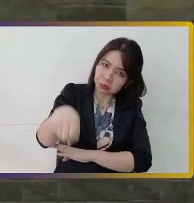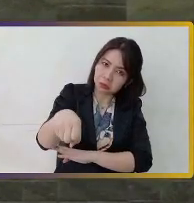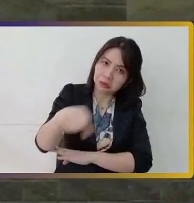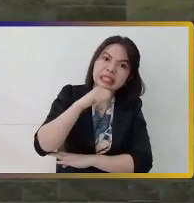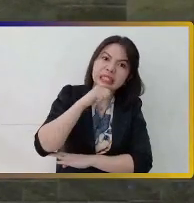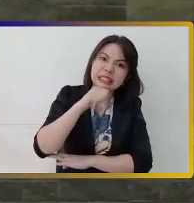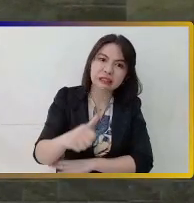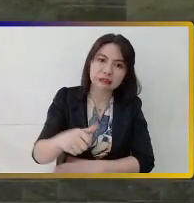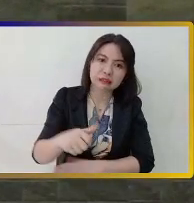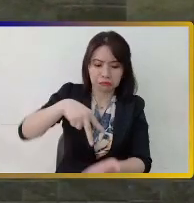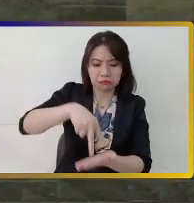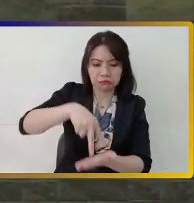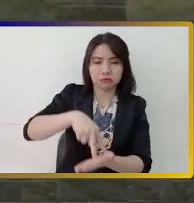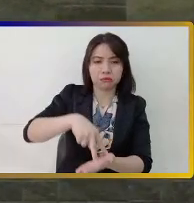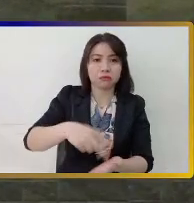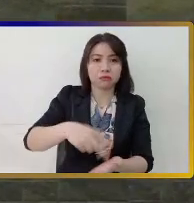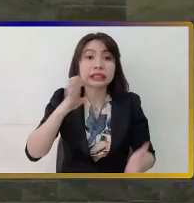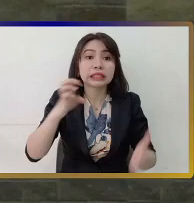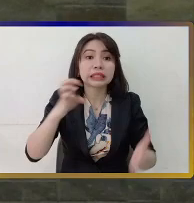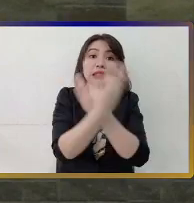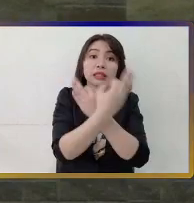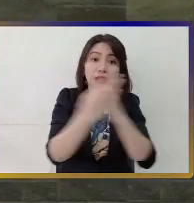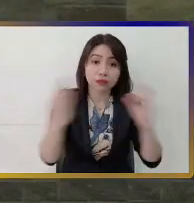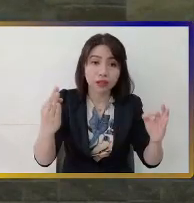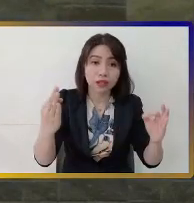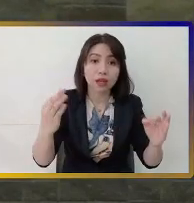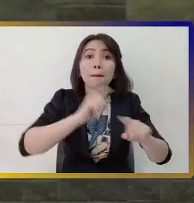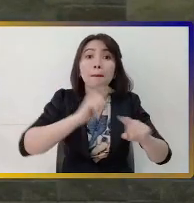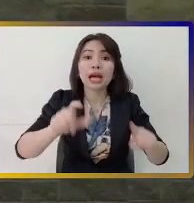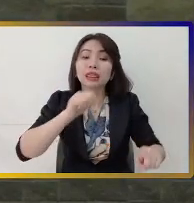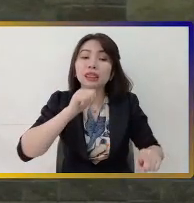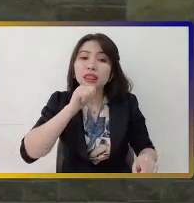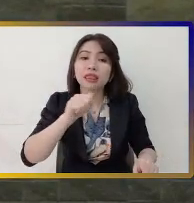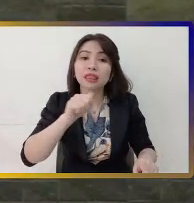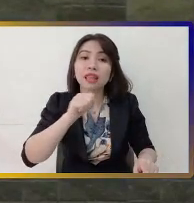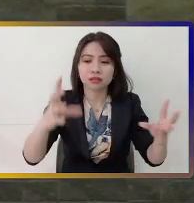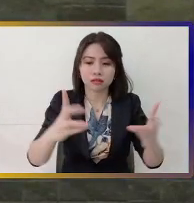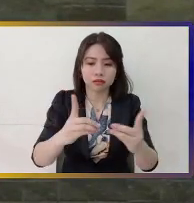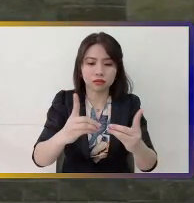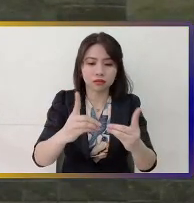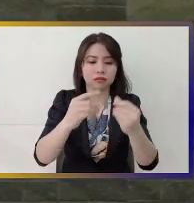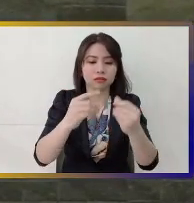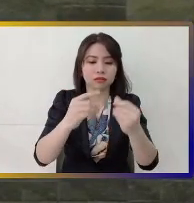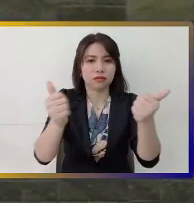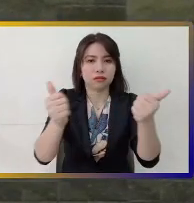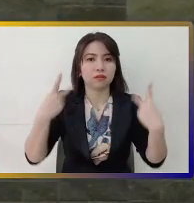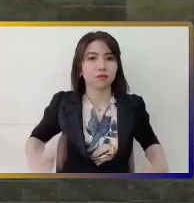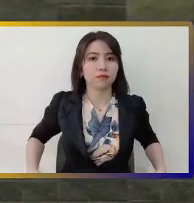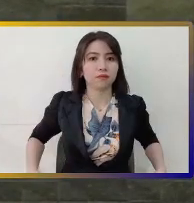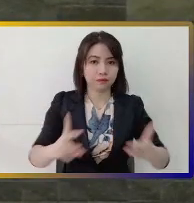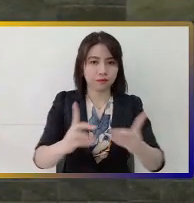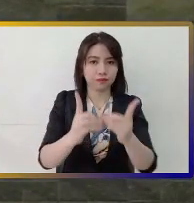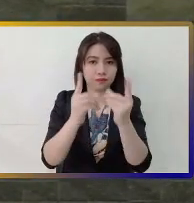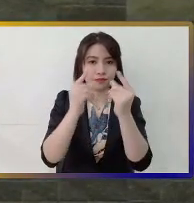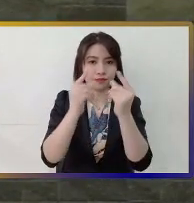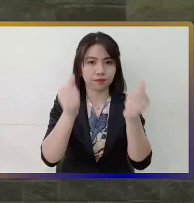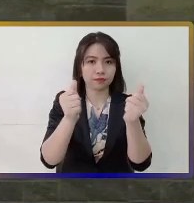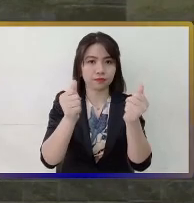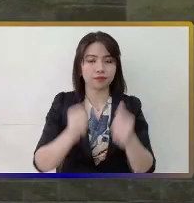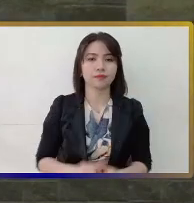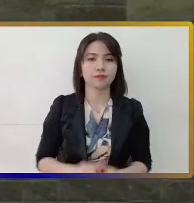She's delivered, but not recovered. But let me tell you something here. Alam po natin ito, mga